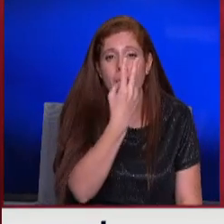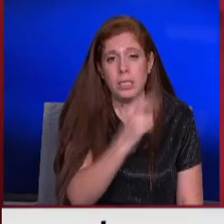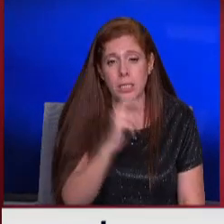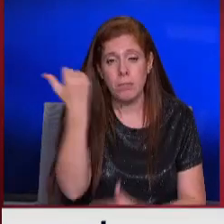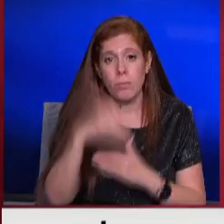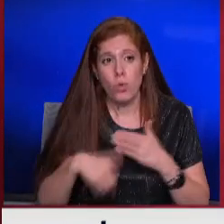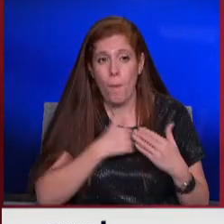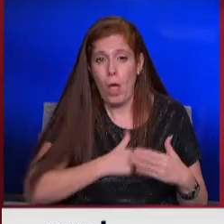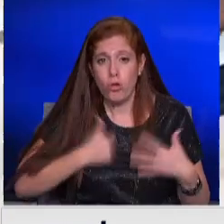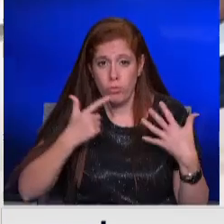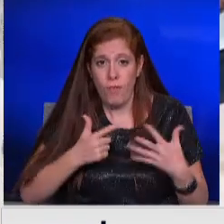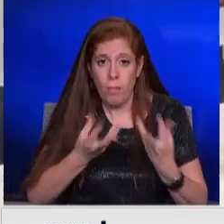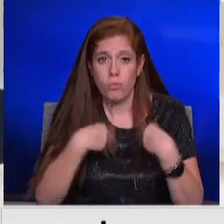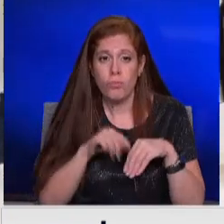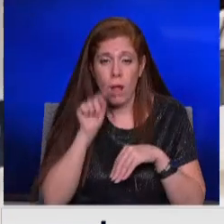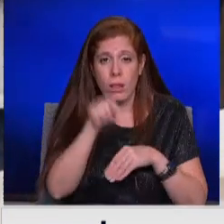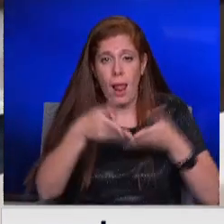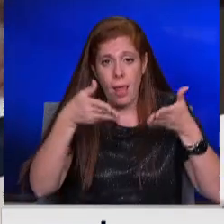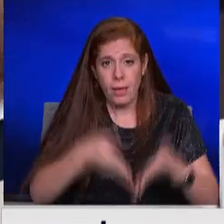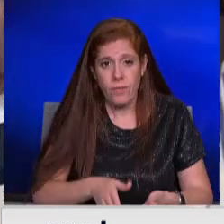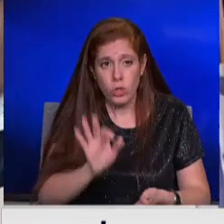המשפחה לקברו.